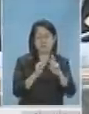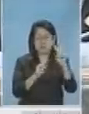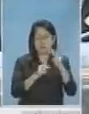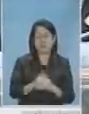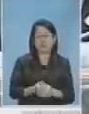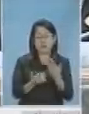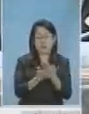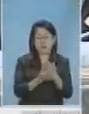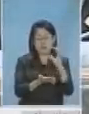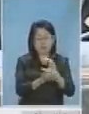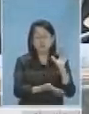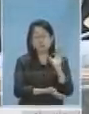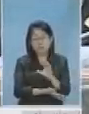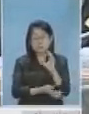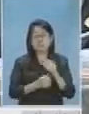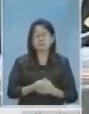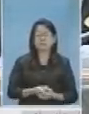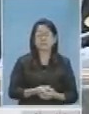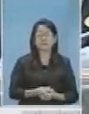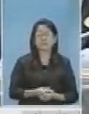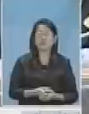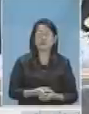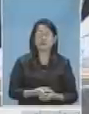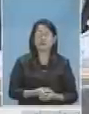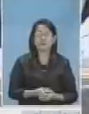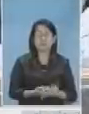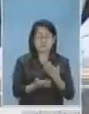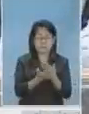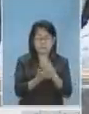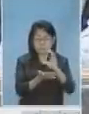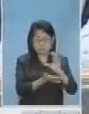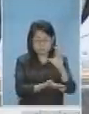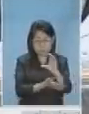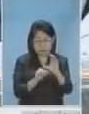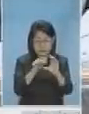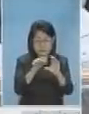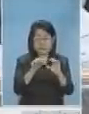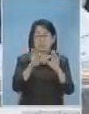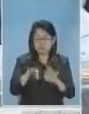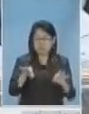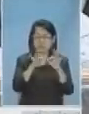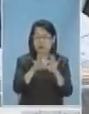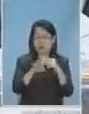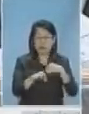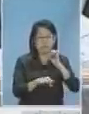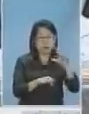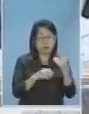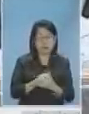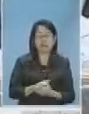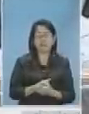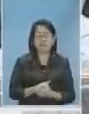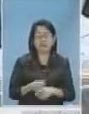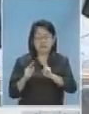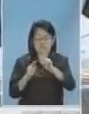มาณที่เราจัดสรรนั้นเนี่ยนะครับปริมาณงบประมาณสำคัญที่ผมได้เรียนไปแล้วแต่อีกเรื่องนึงที่สำคัญไม่แพ้กันเล